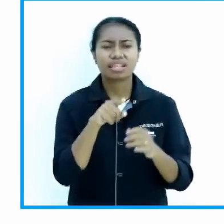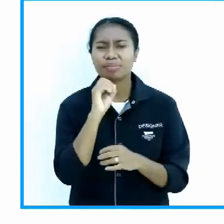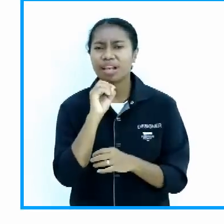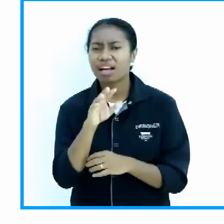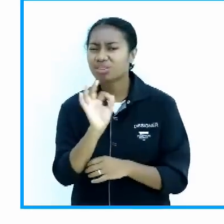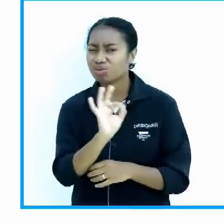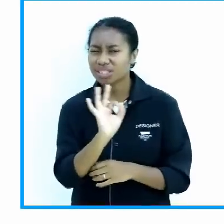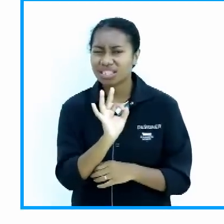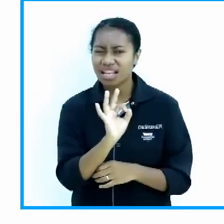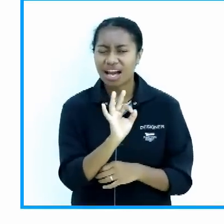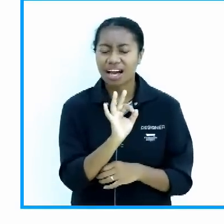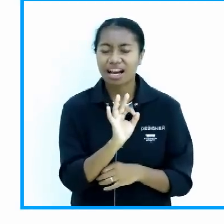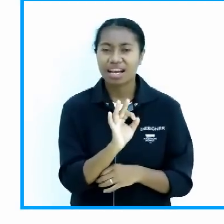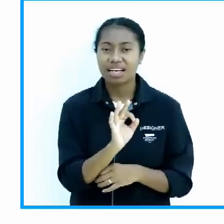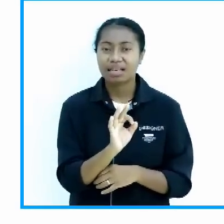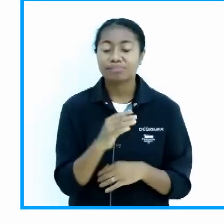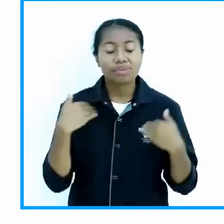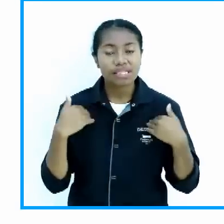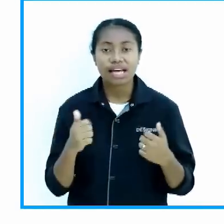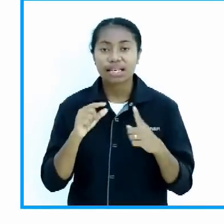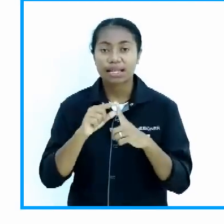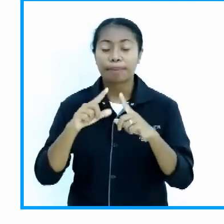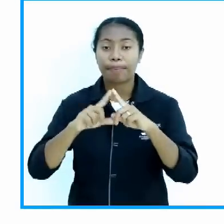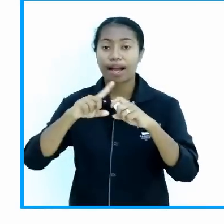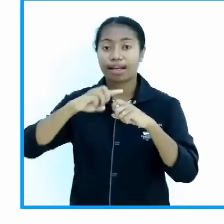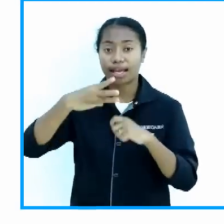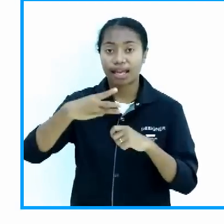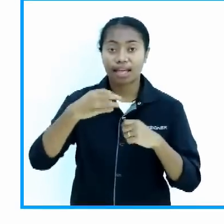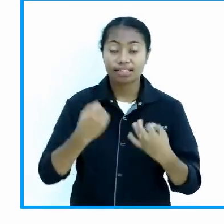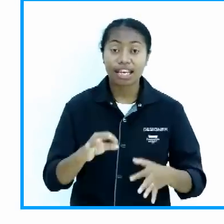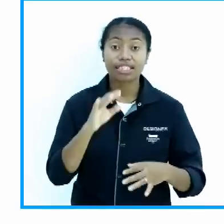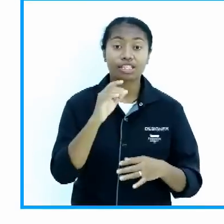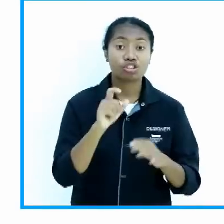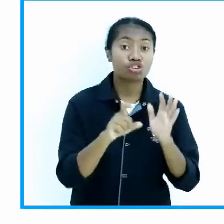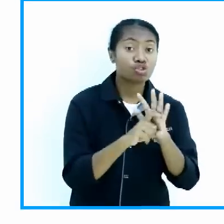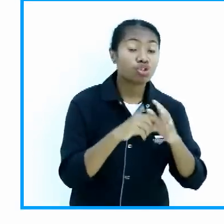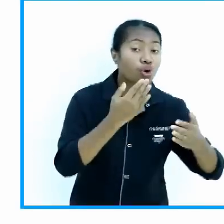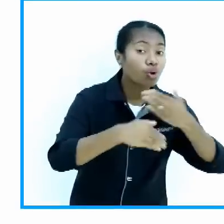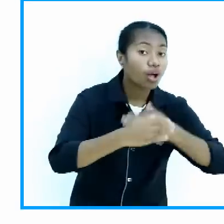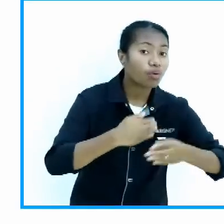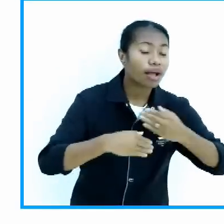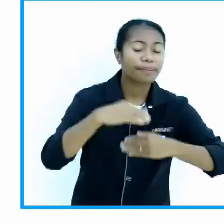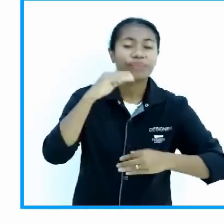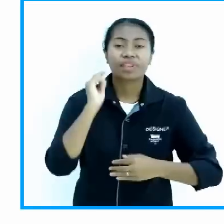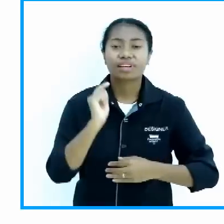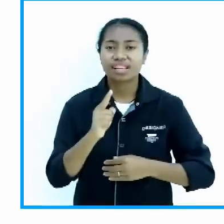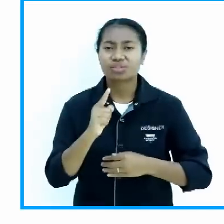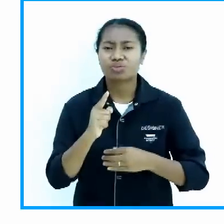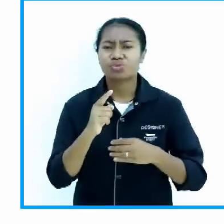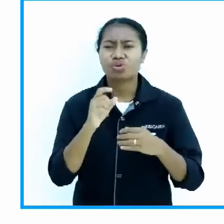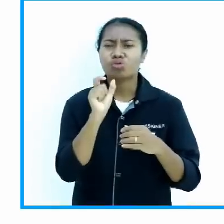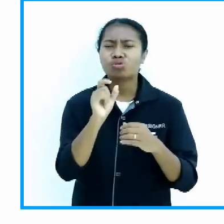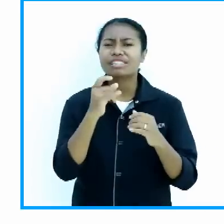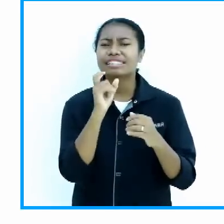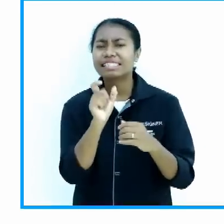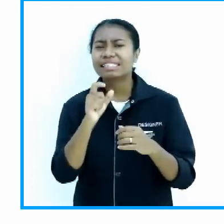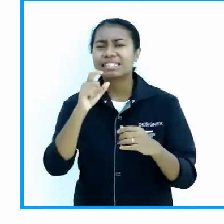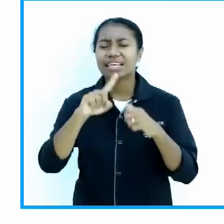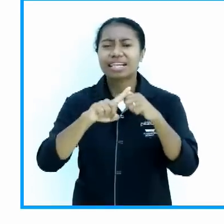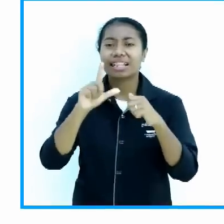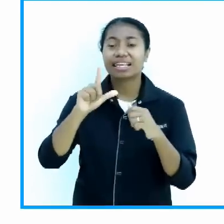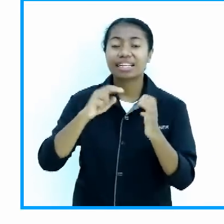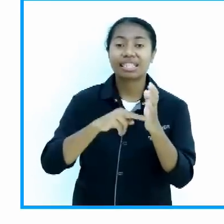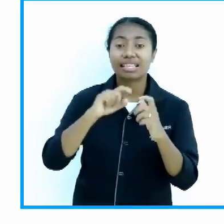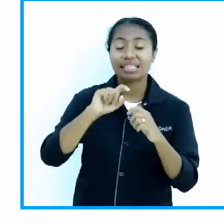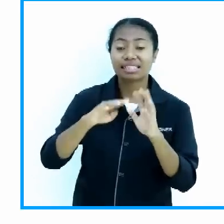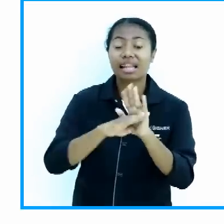Saya ulangi ya. Jadi begitu dari tahap uji klinis 1, 2, dan 3 ada satu saja keraguan tentang keamanan, uji klinis